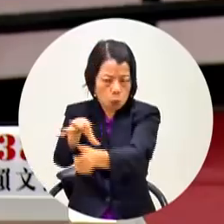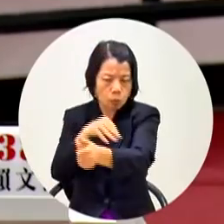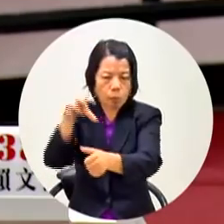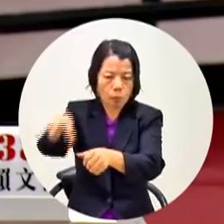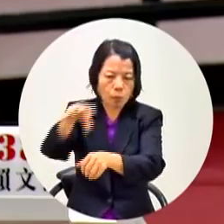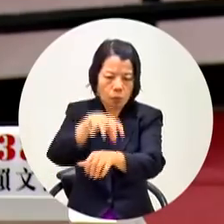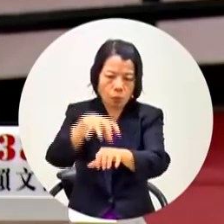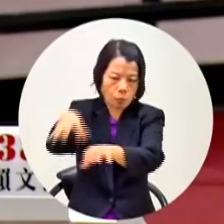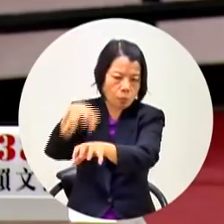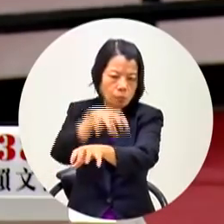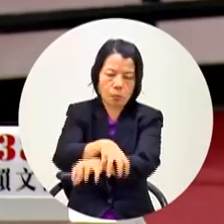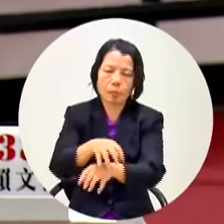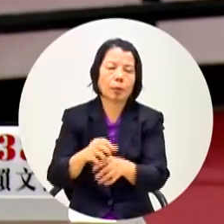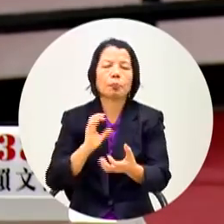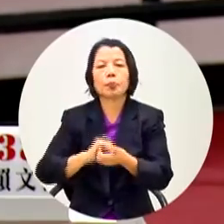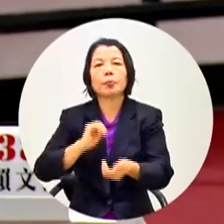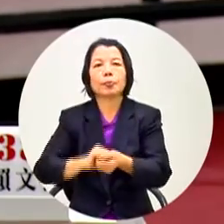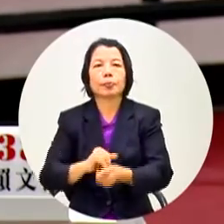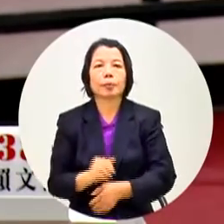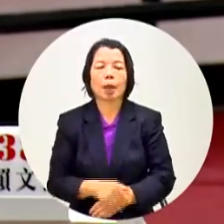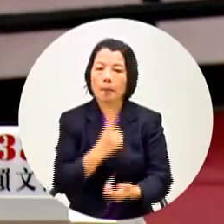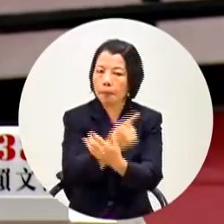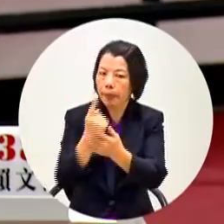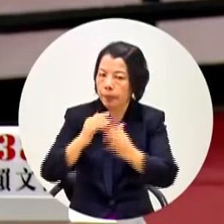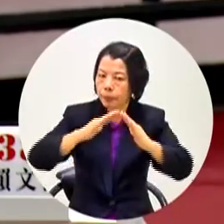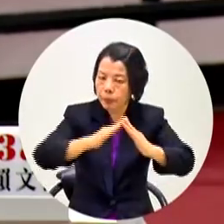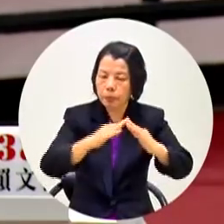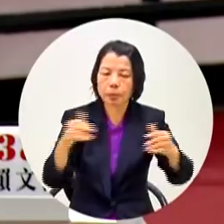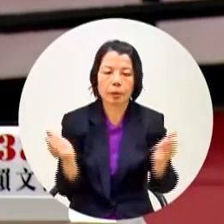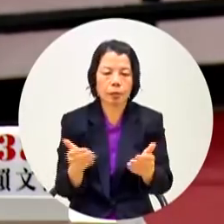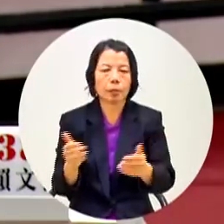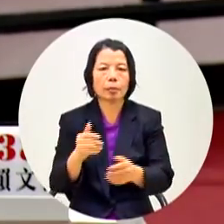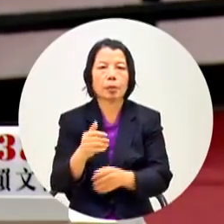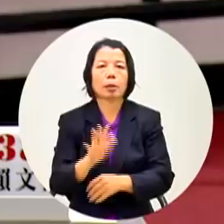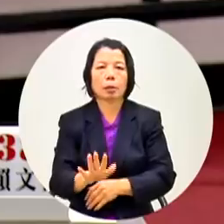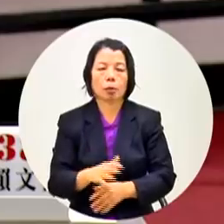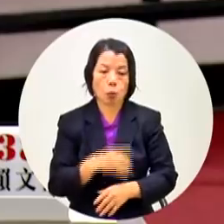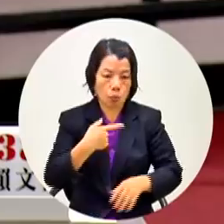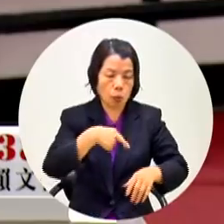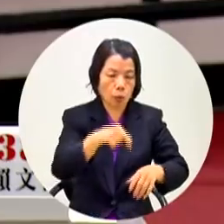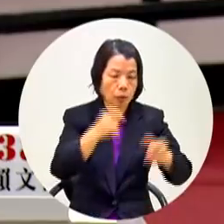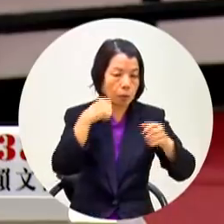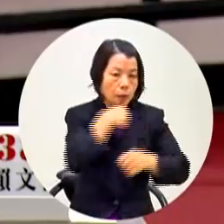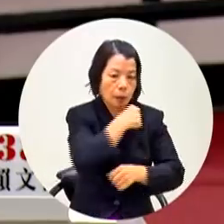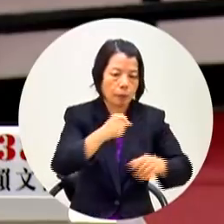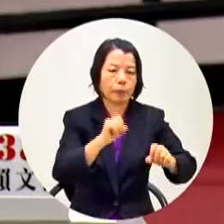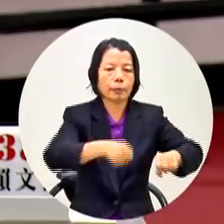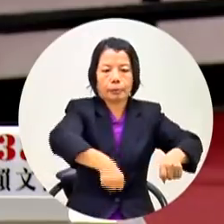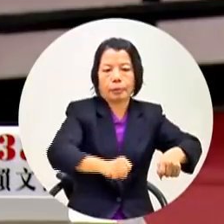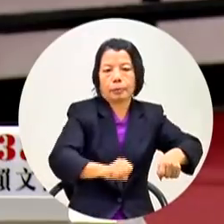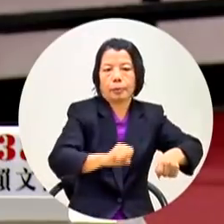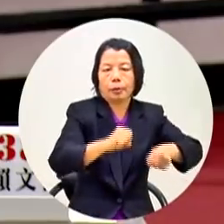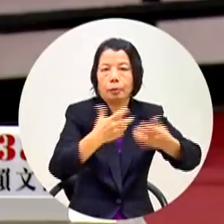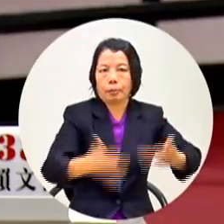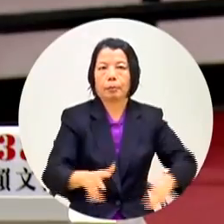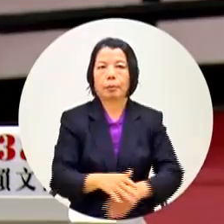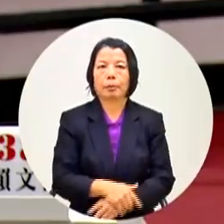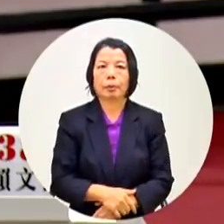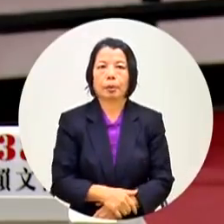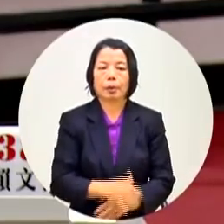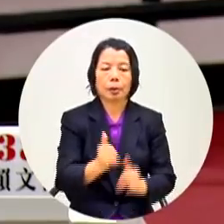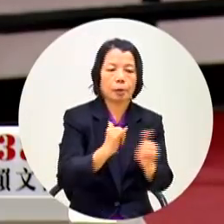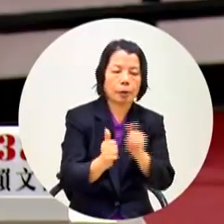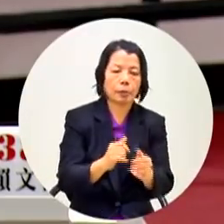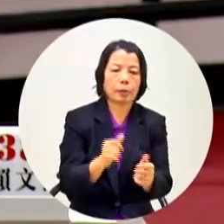市的每个城市的问题嘛，因为我们的机车很多依赖市民市民依赖私人运具的习惯一时